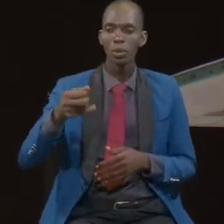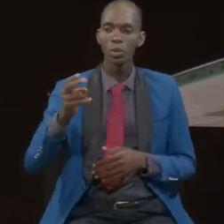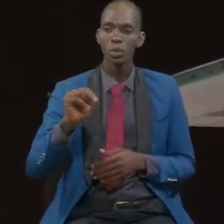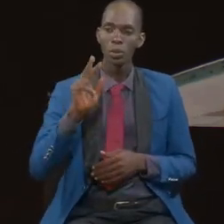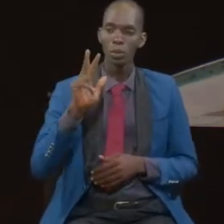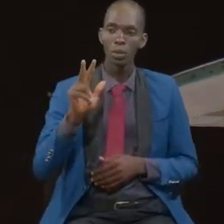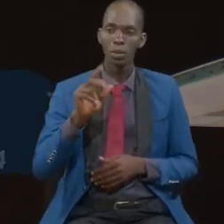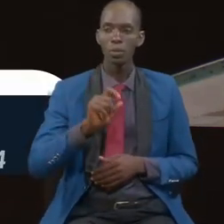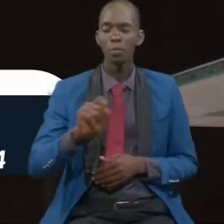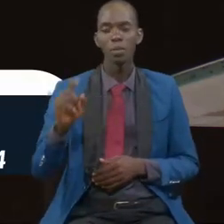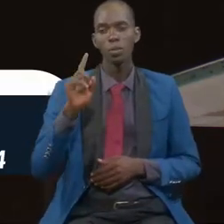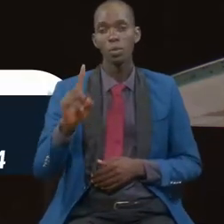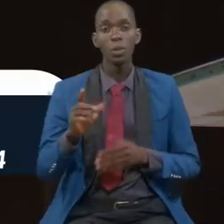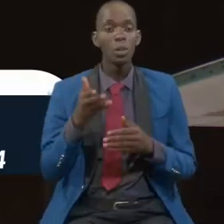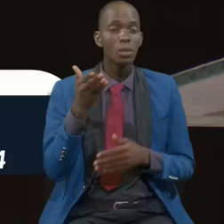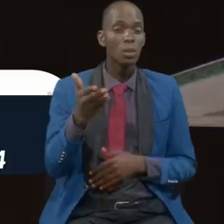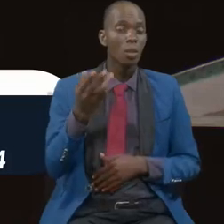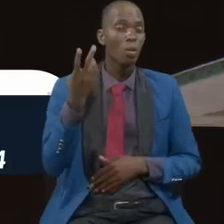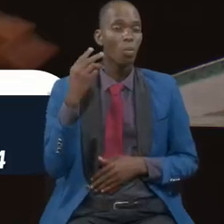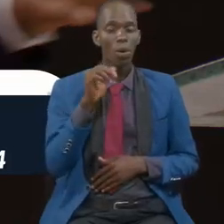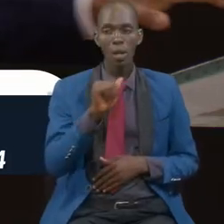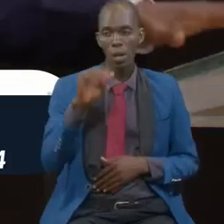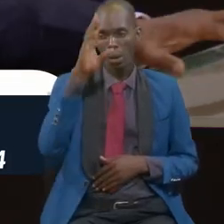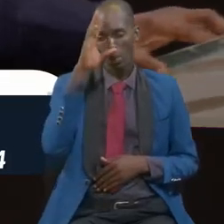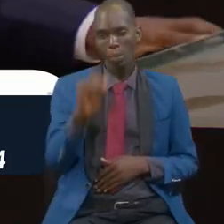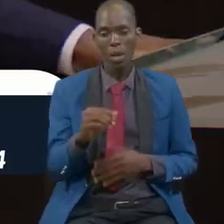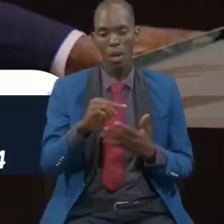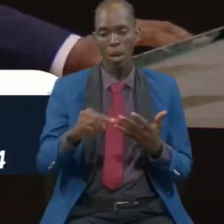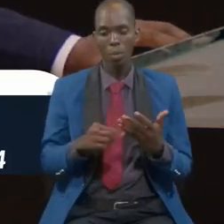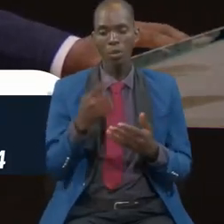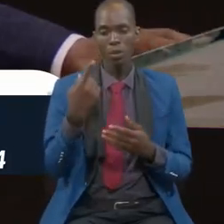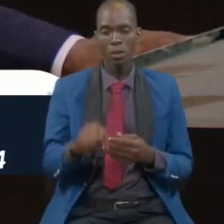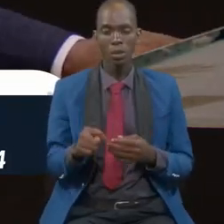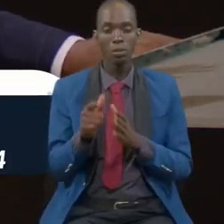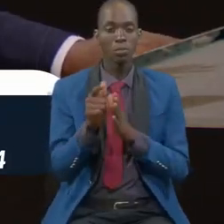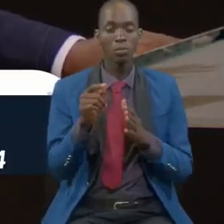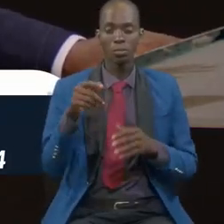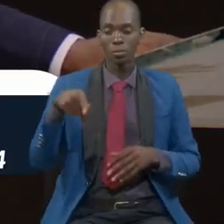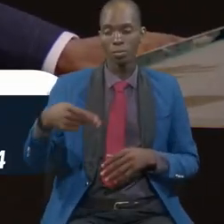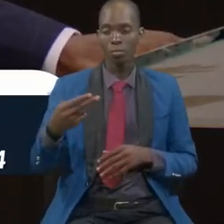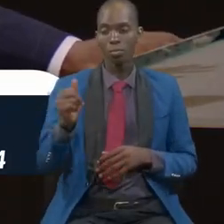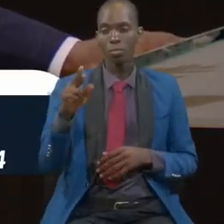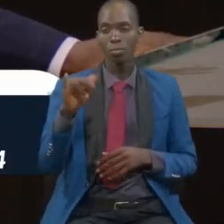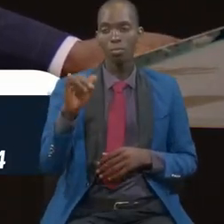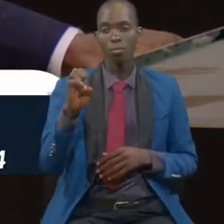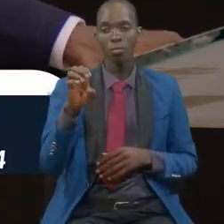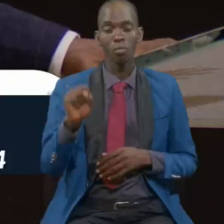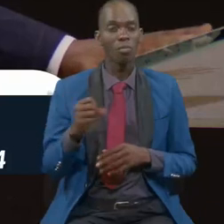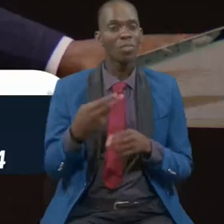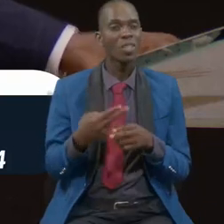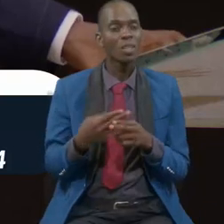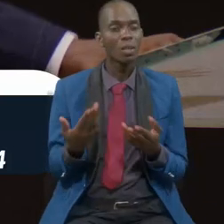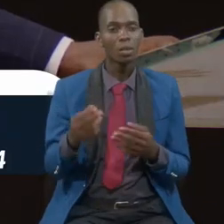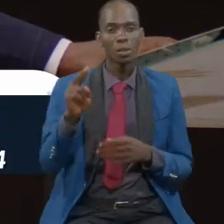1, qui dit, « Mais il y eut un homme d'entre les pharisiens nommé Nicodème, un